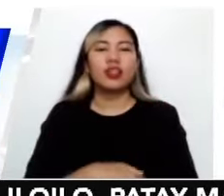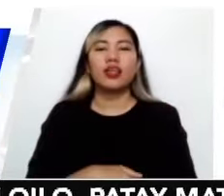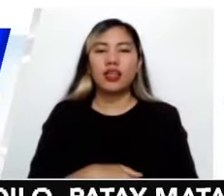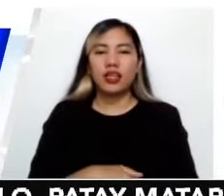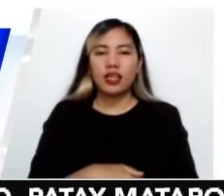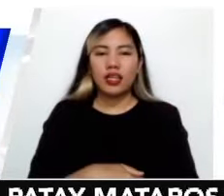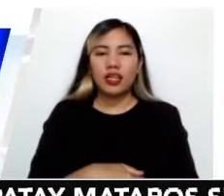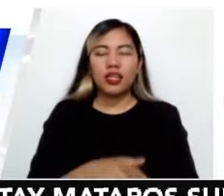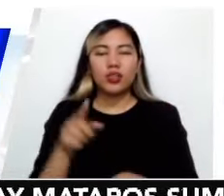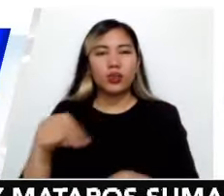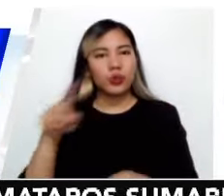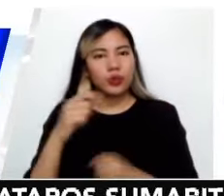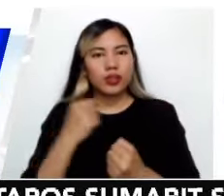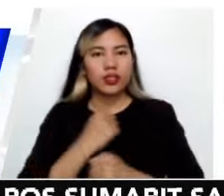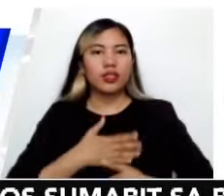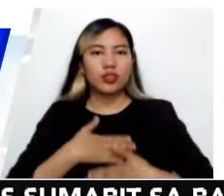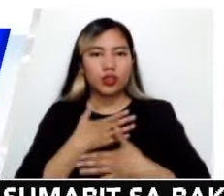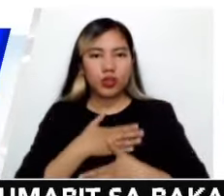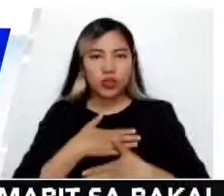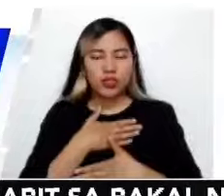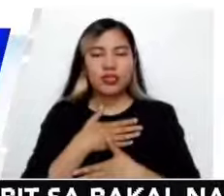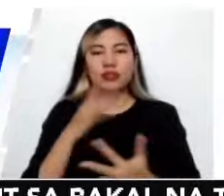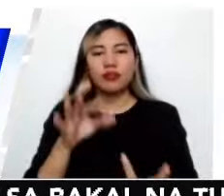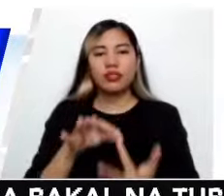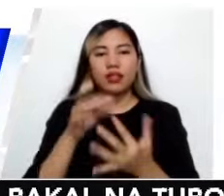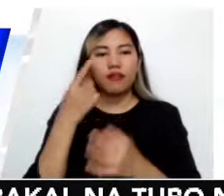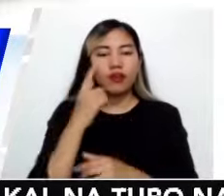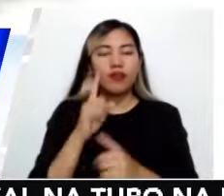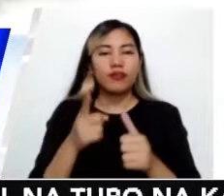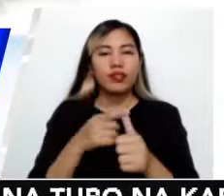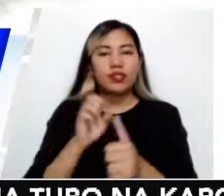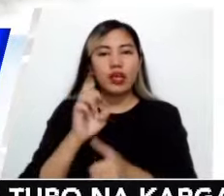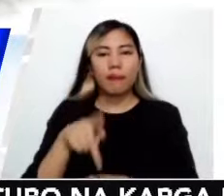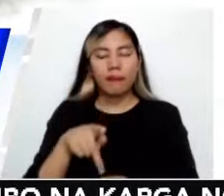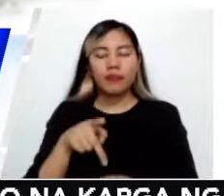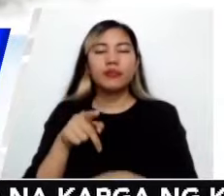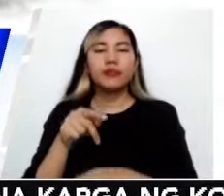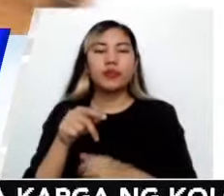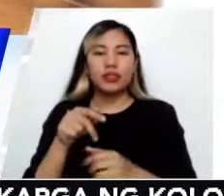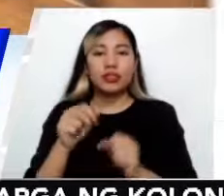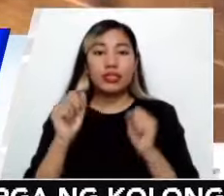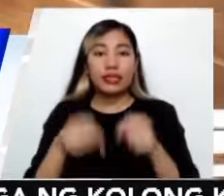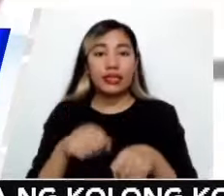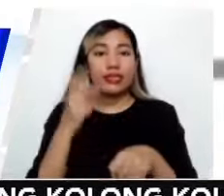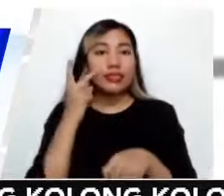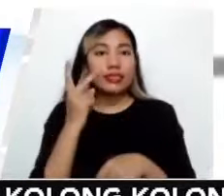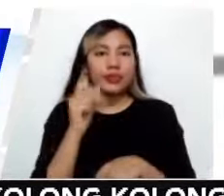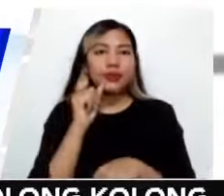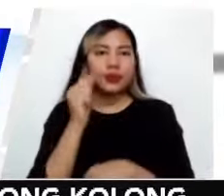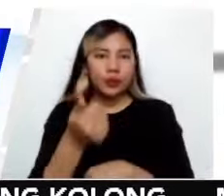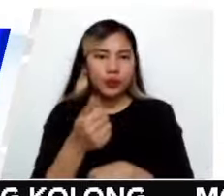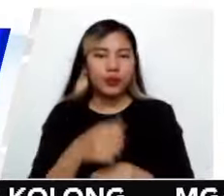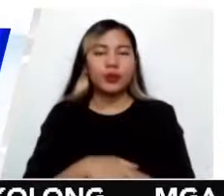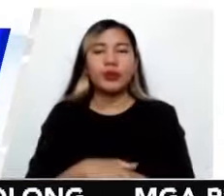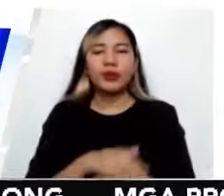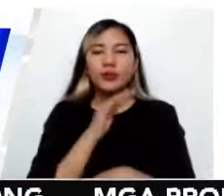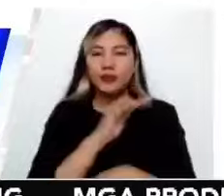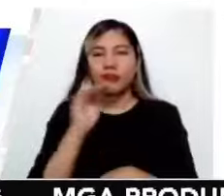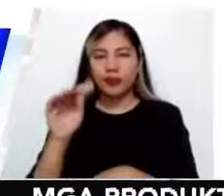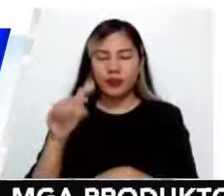ang viewers, lalo na sa unang episode na mapapanood na bukas. Mga mare, sabay-sabay